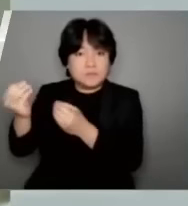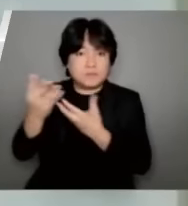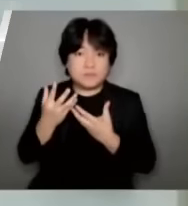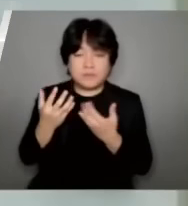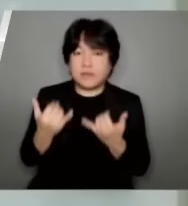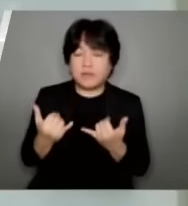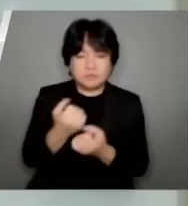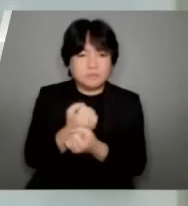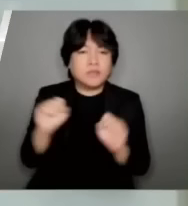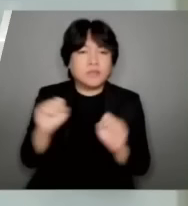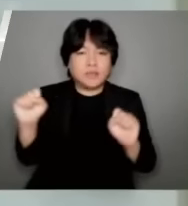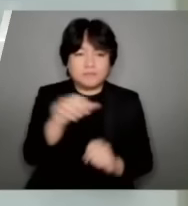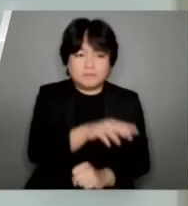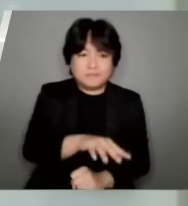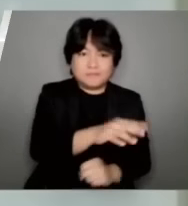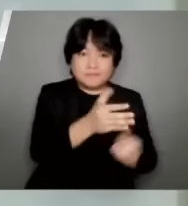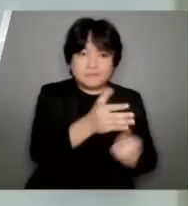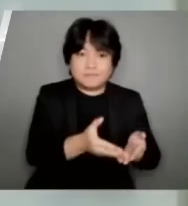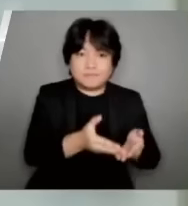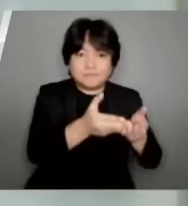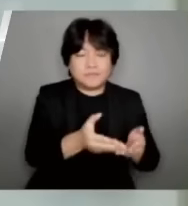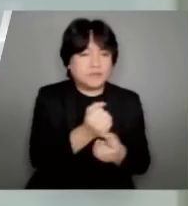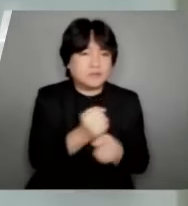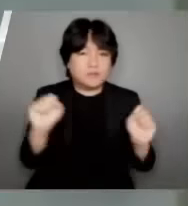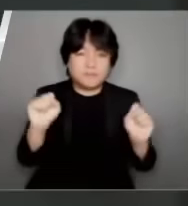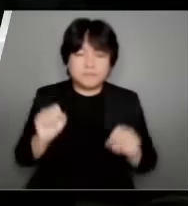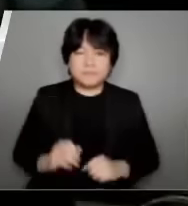sound, requesting that they may be rescued. Ang manning agency naman na may hawak kina Yi,